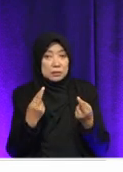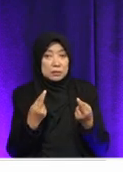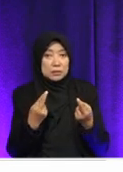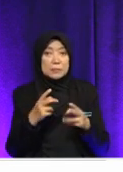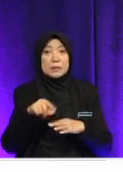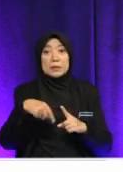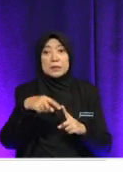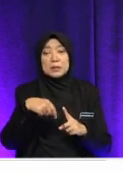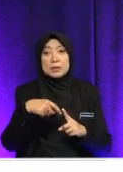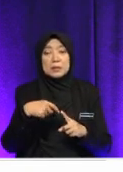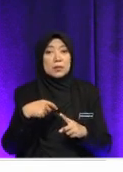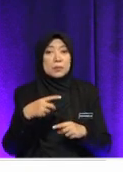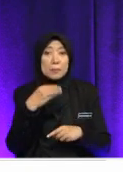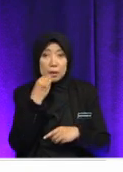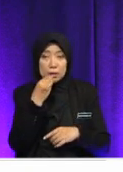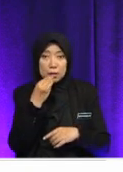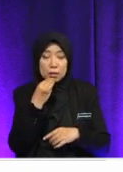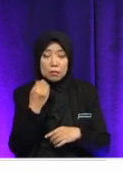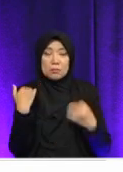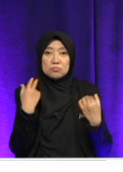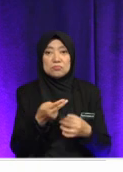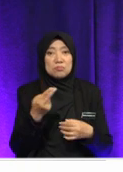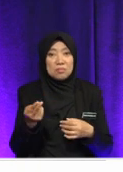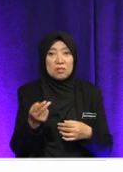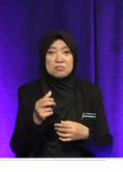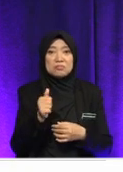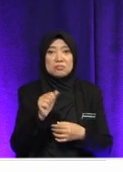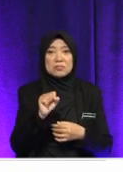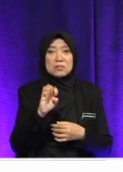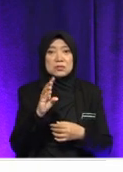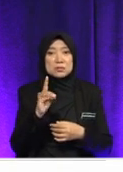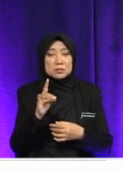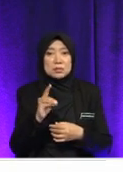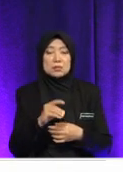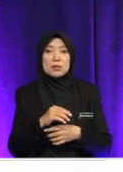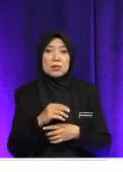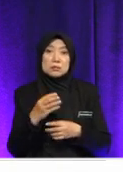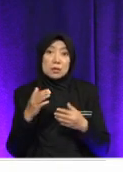makan makanan yang berisi bakali jadi gigi itu dia tidak ter kaki